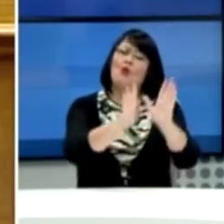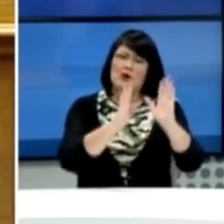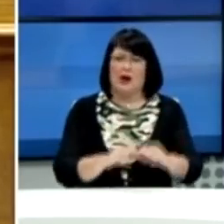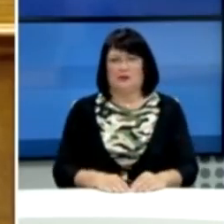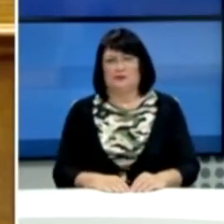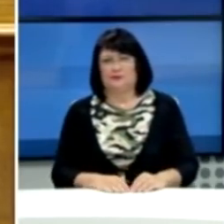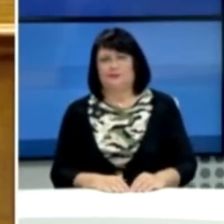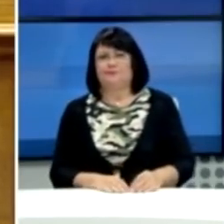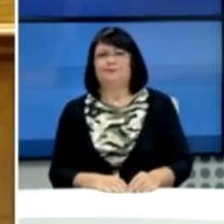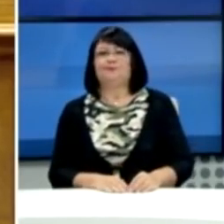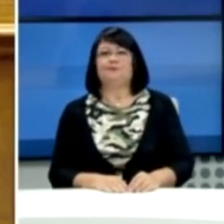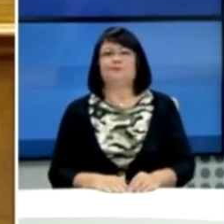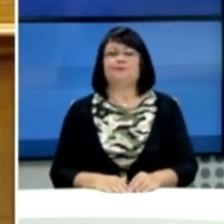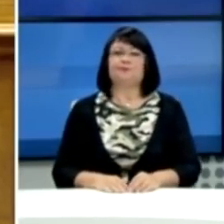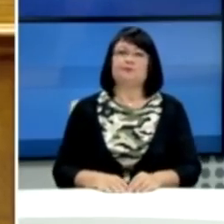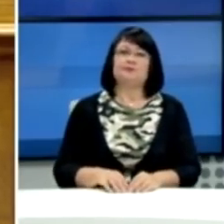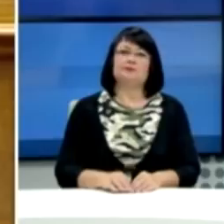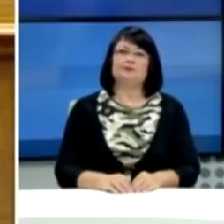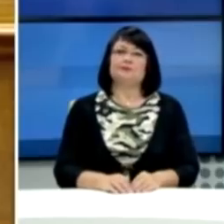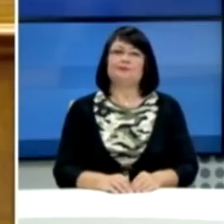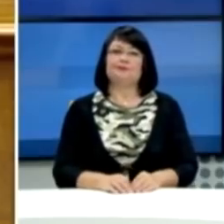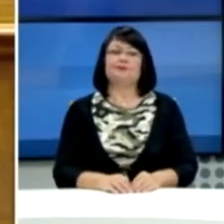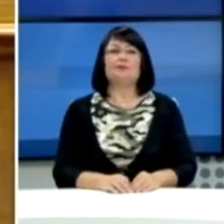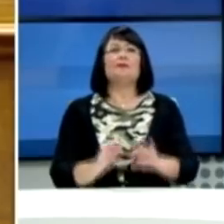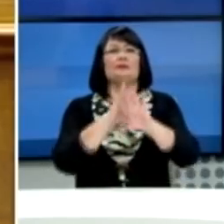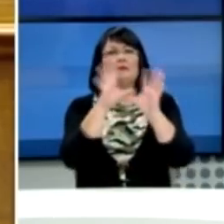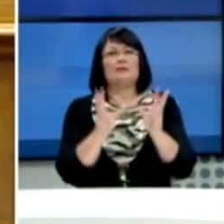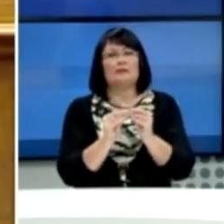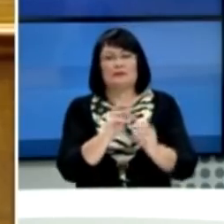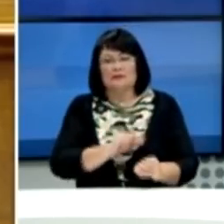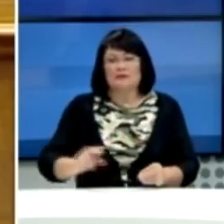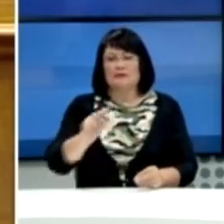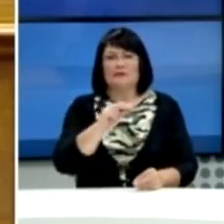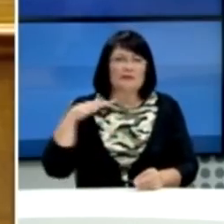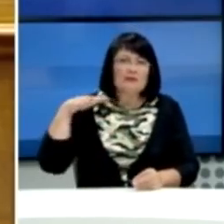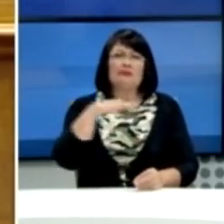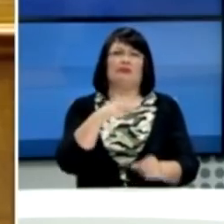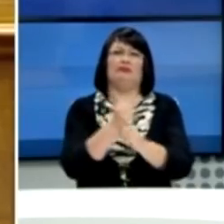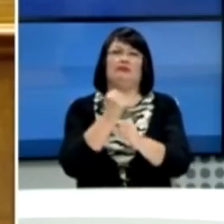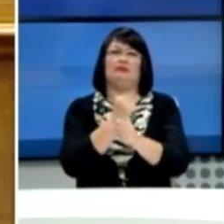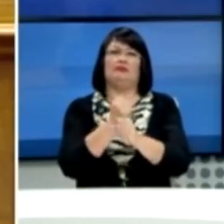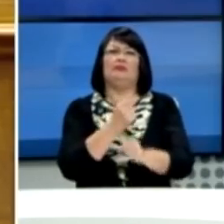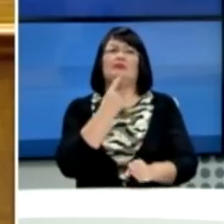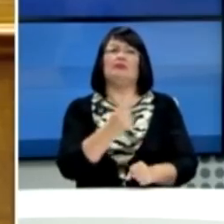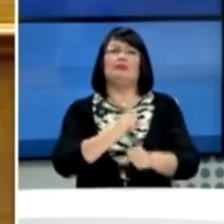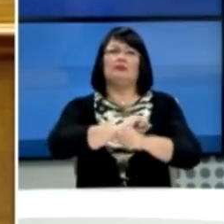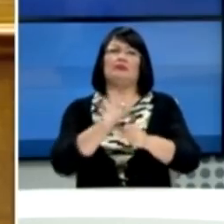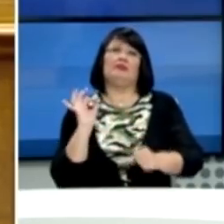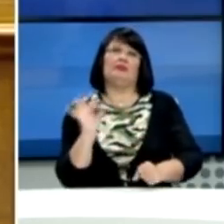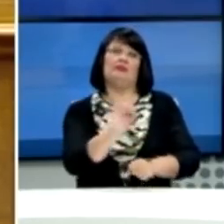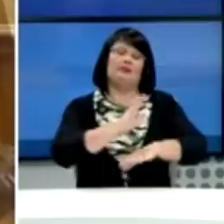τίποτα? Την ίδια ώρα βέβαια γενικεύεται και η επίθεση που δέχονται οι εργαζόμενοι στο όνομα της